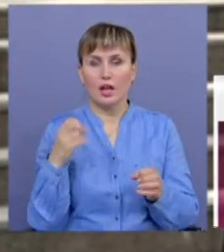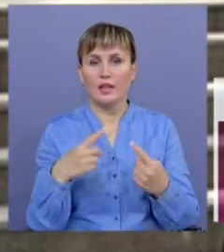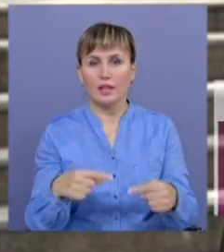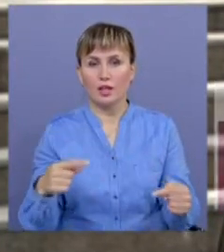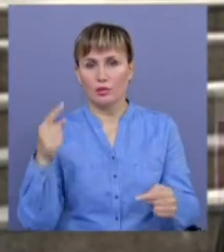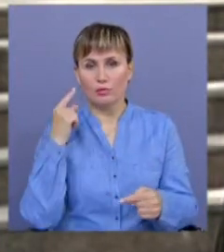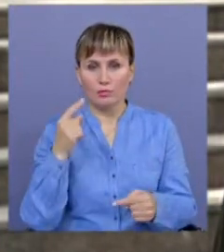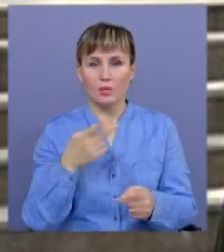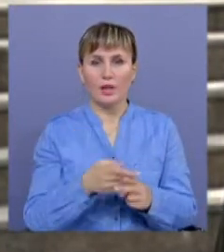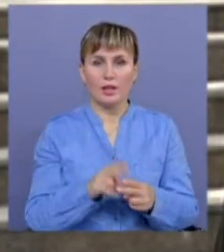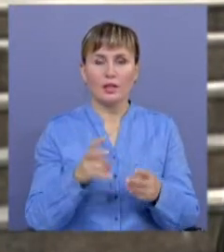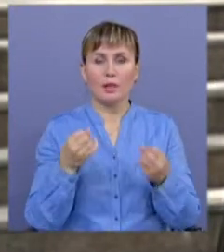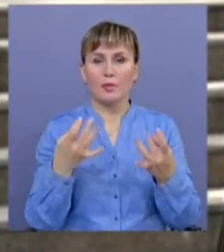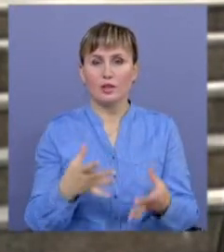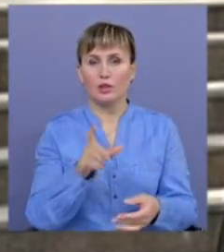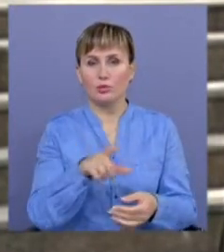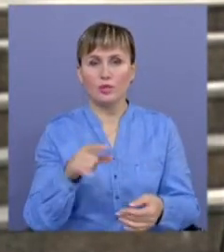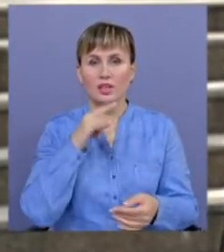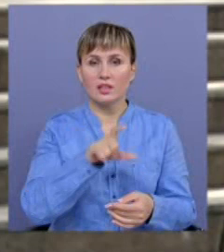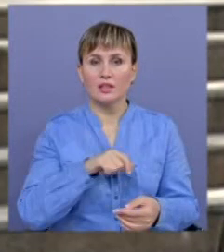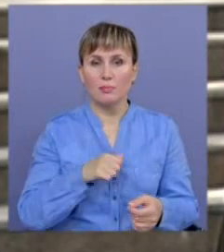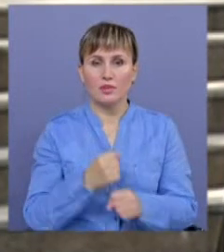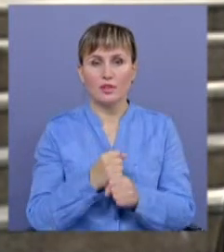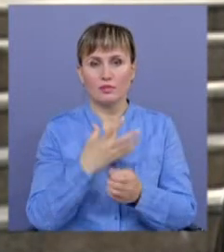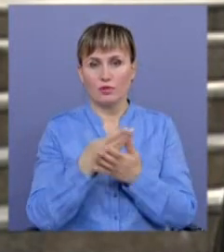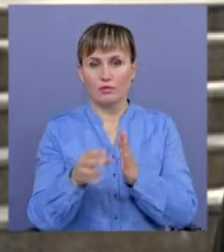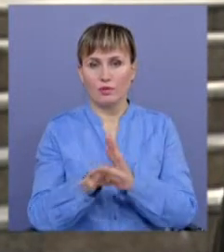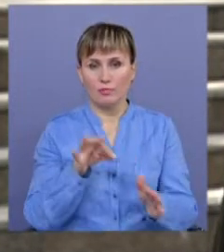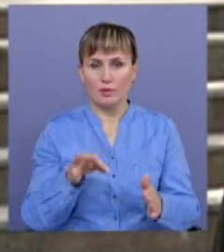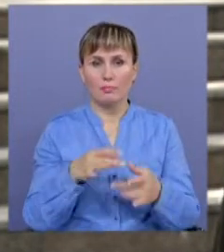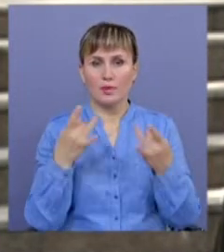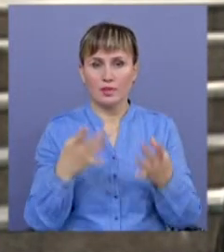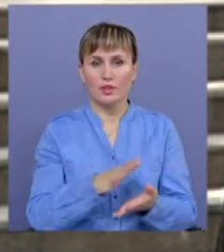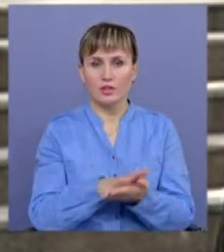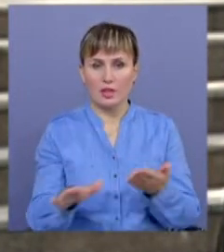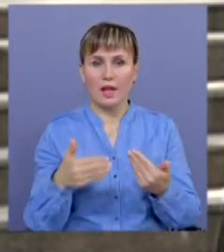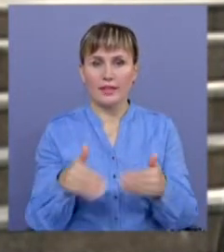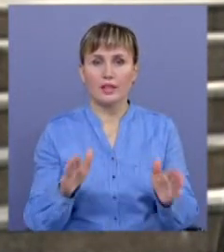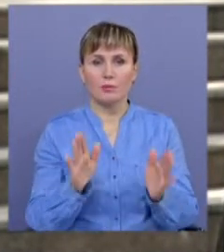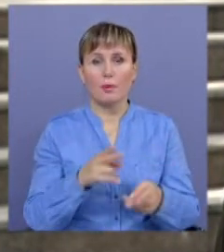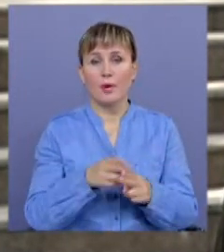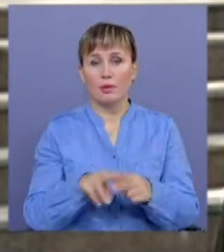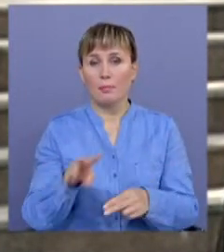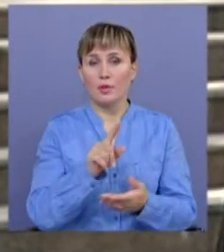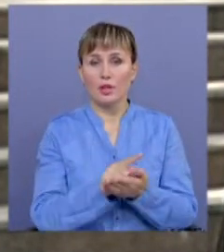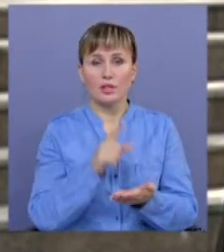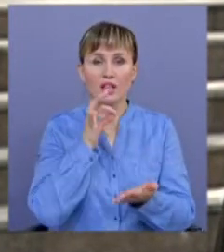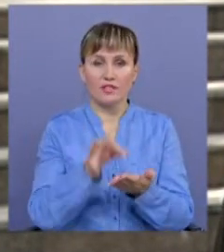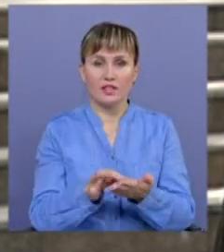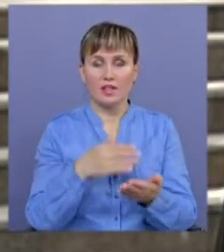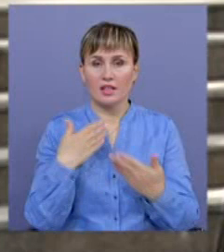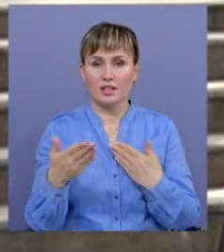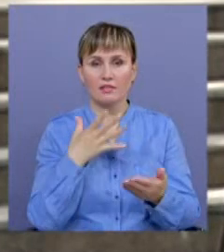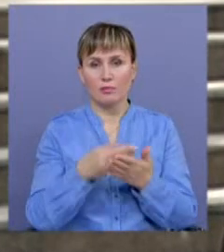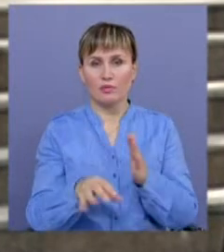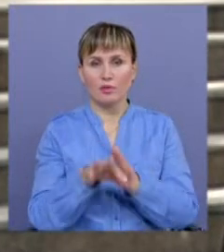некоторые думают. Она лежит на простых людях. Казахстанцы сами сделают свой выбор максимально прозрачно, открыто. Поэтому мы должны ответственно отнестись к